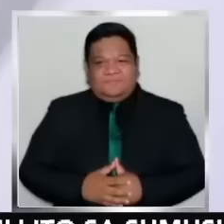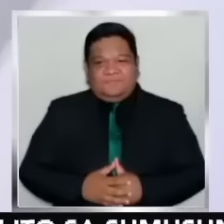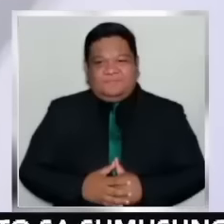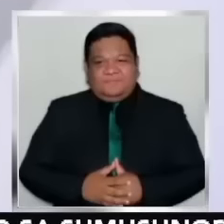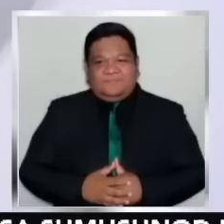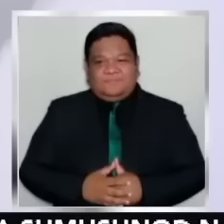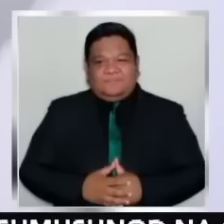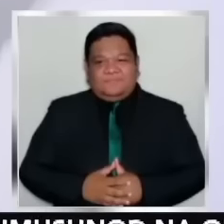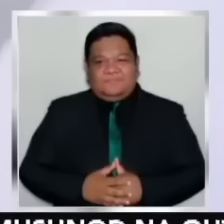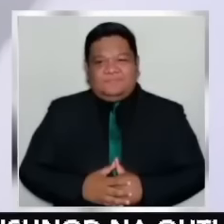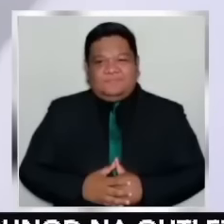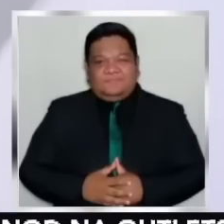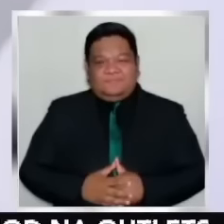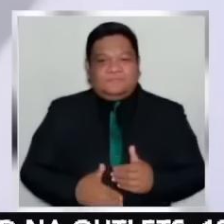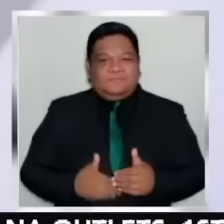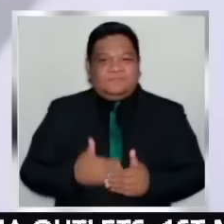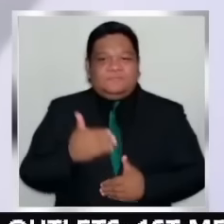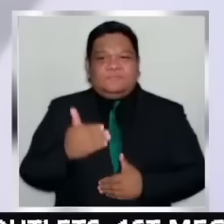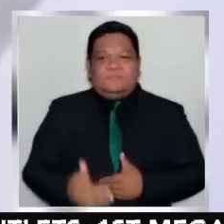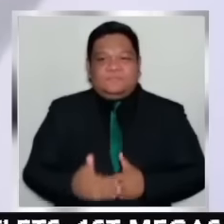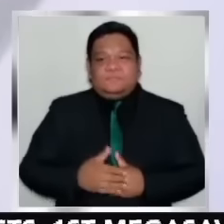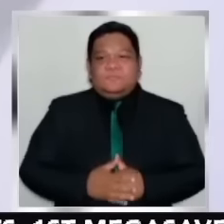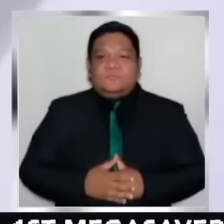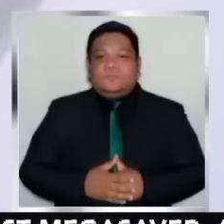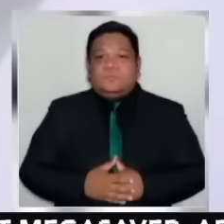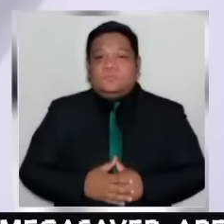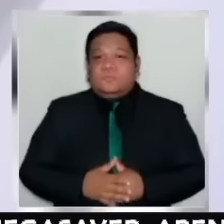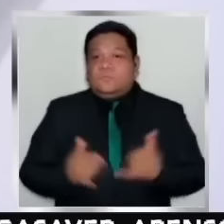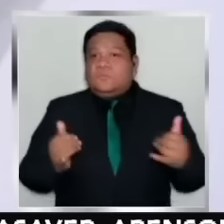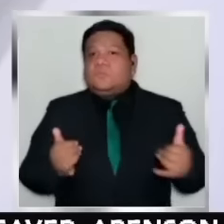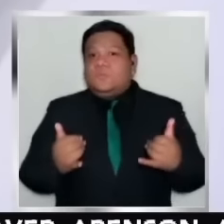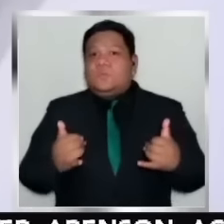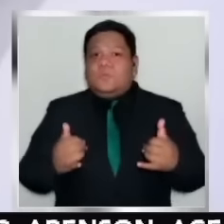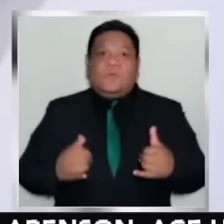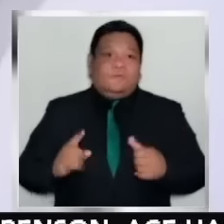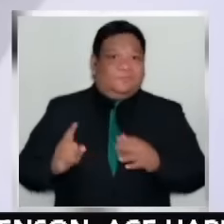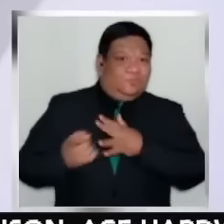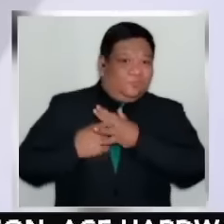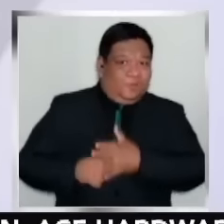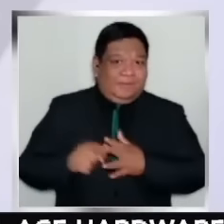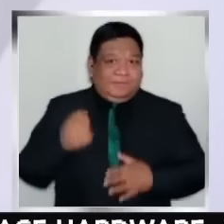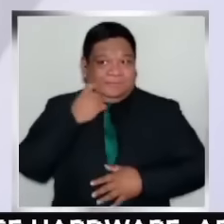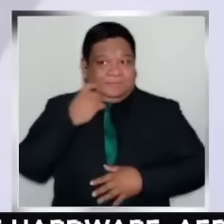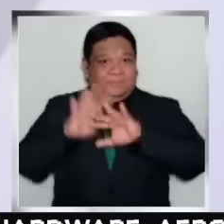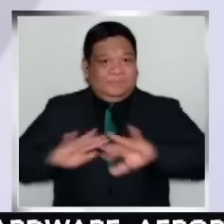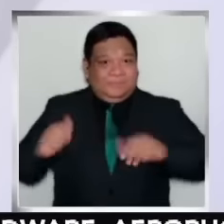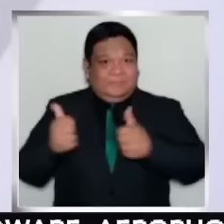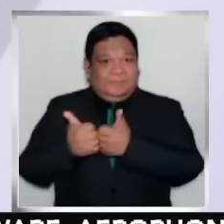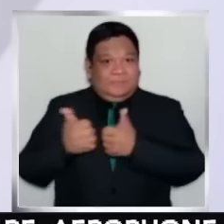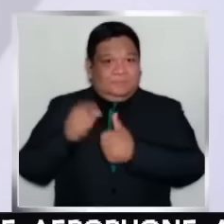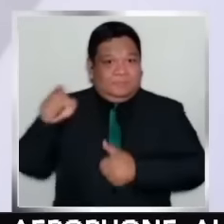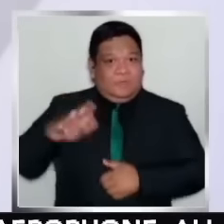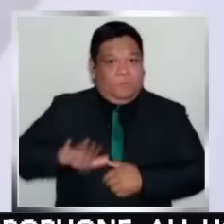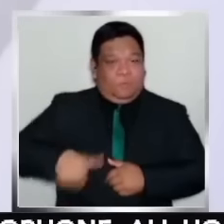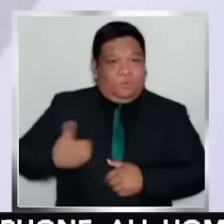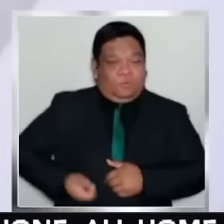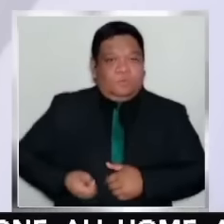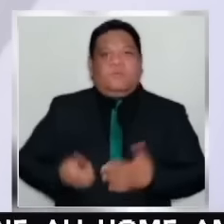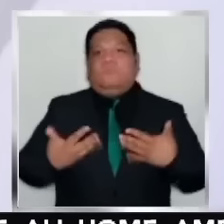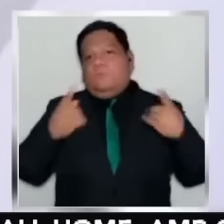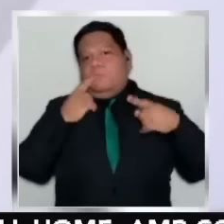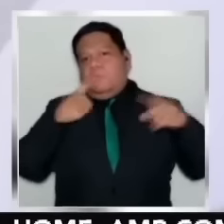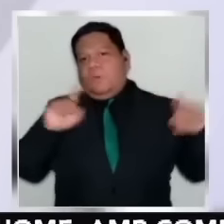Umpisa pa lang hakot medalya agad ang ating mga pambatong atleta sa 2023 SEA Games sa Cambodia. Dalawang ginto at isang pilak